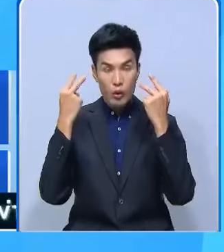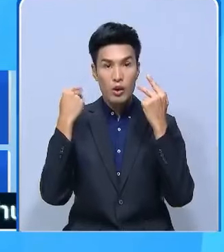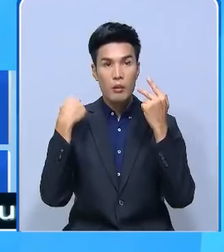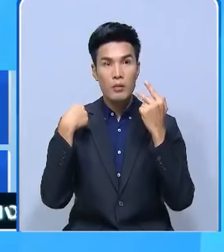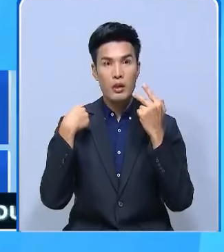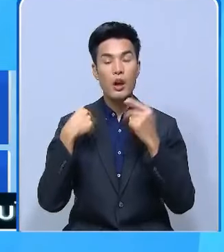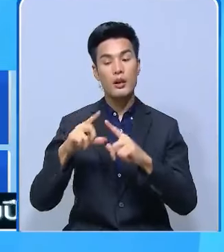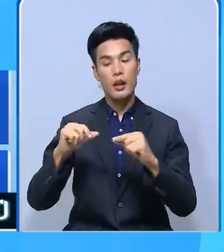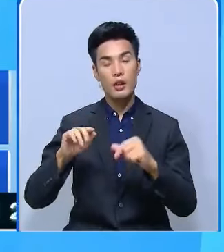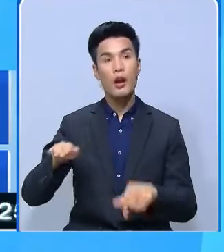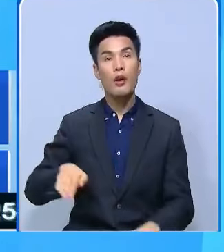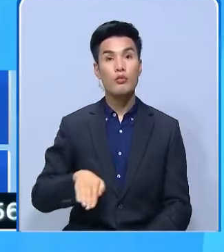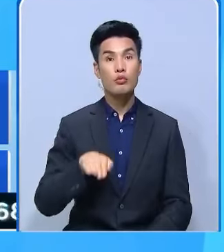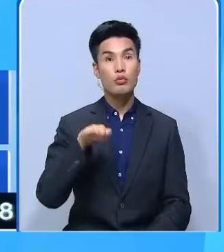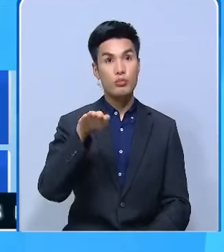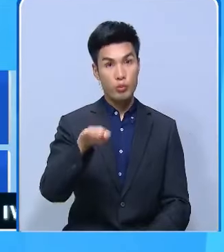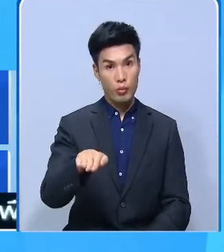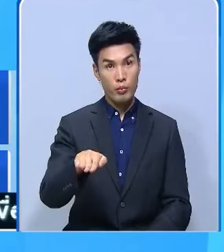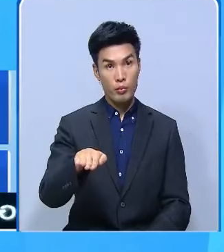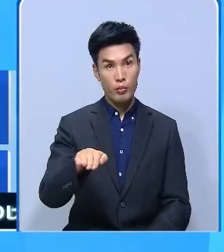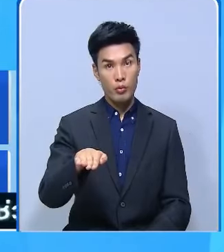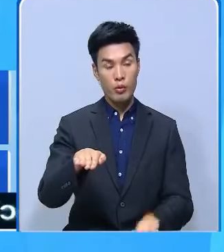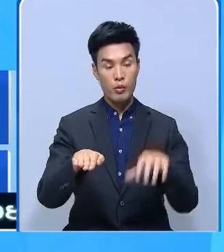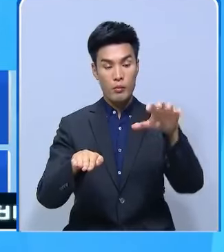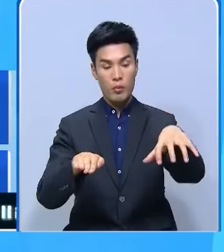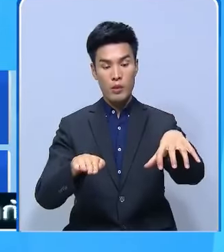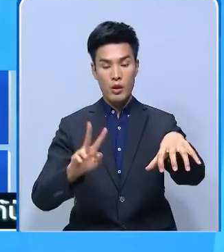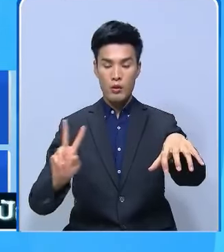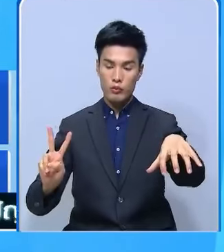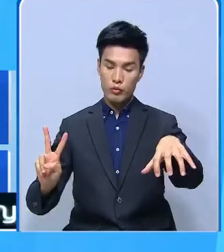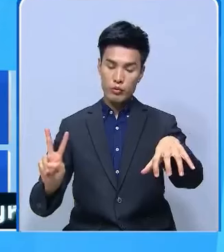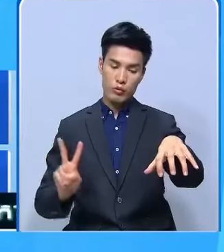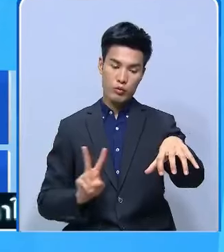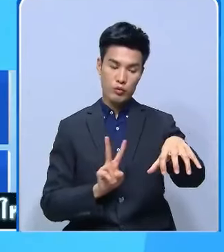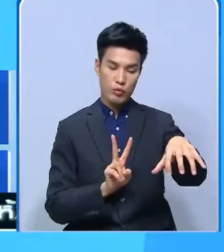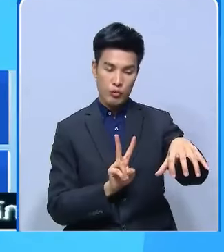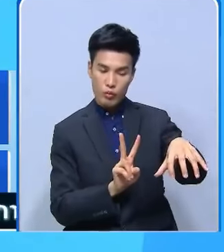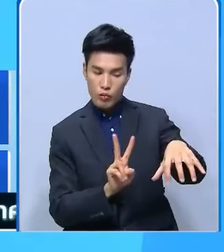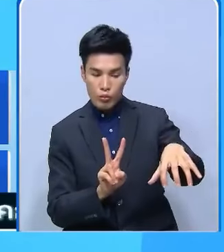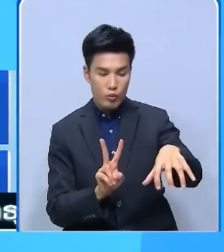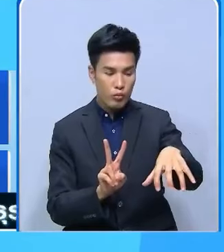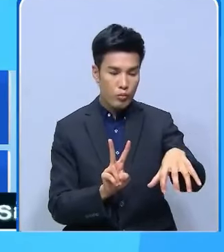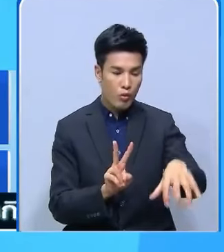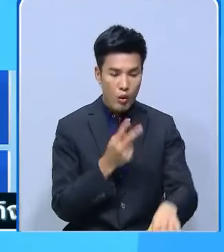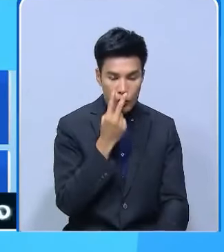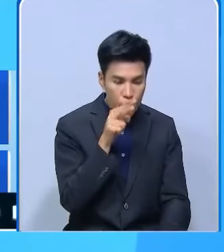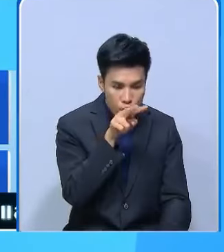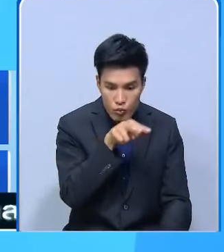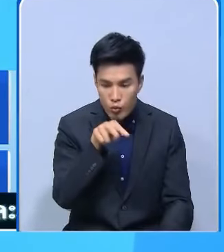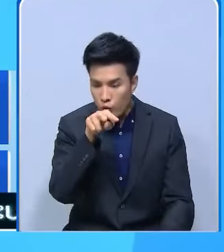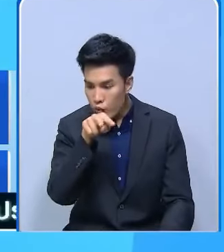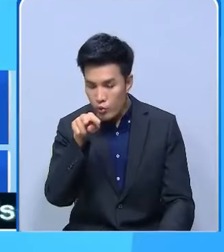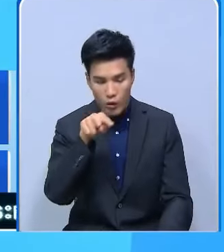แท็กซี่มาแล้วเขาก็ไปตึกข้างหลังสุดแล้วก็เดินไล่มาเลย คือไล่เลือกเลย ใ